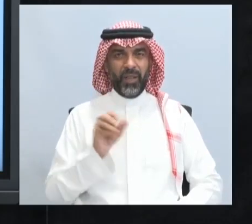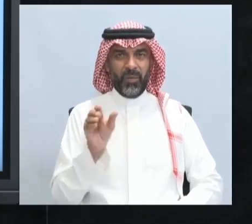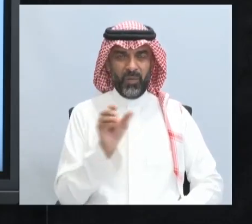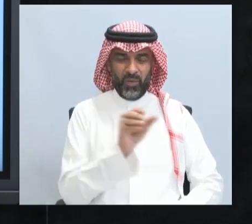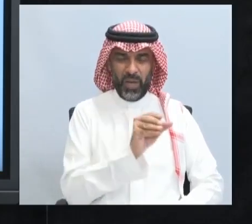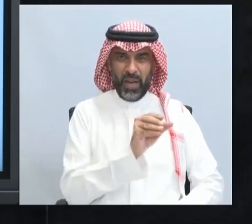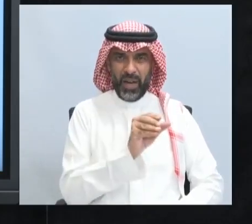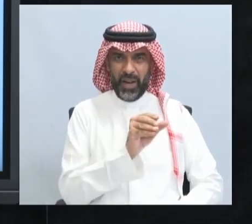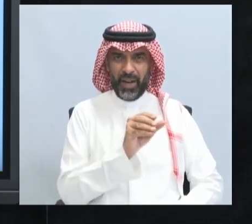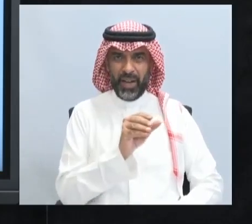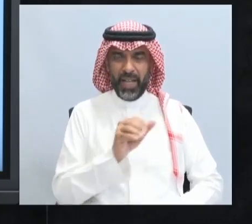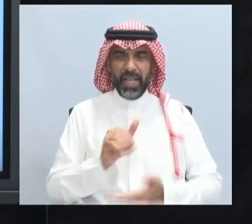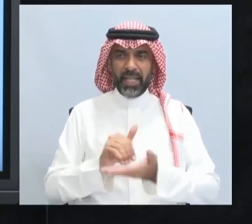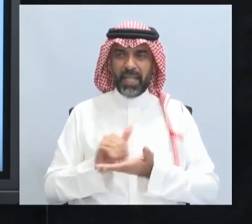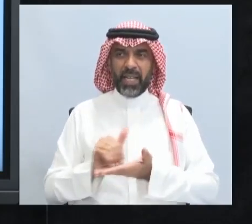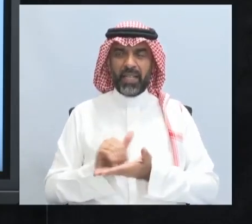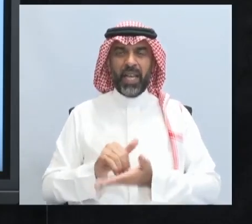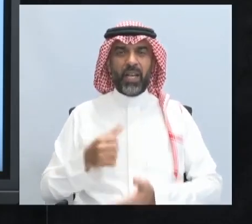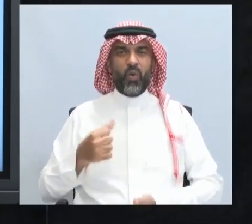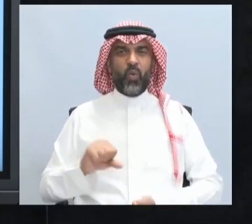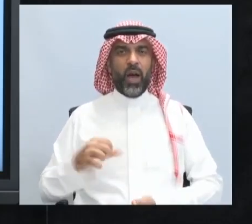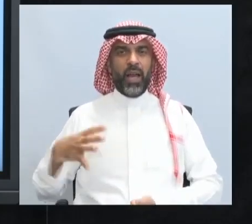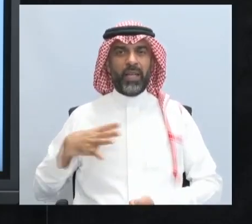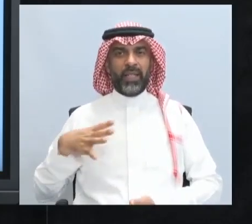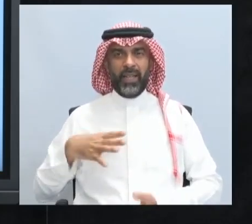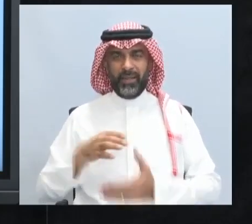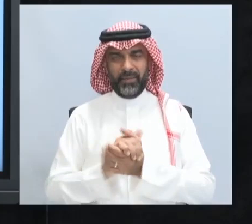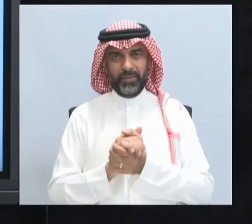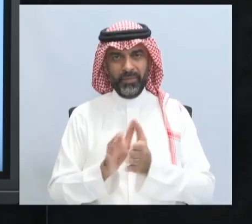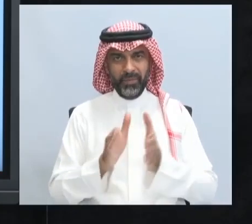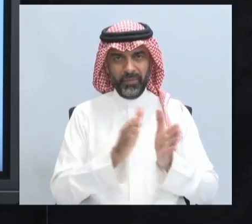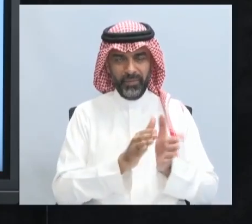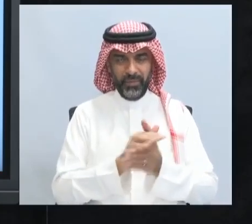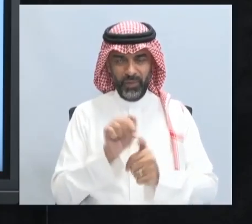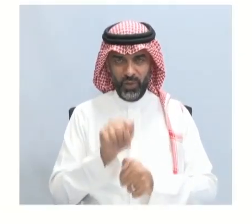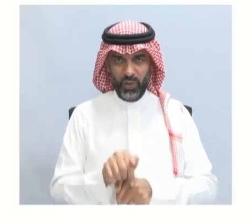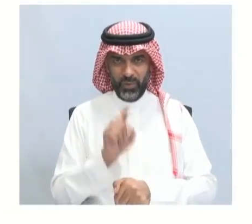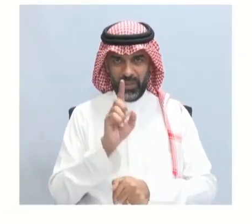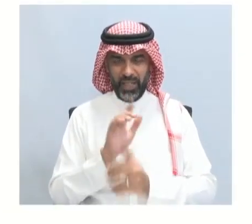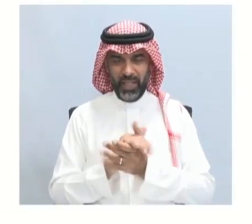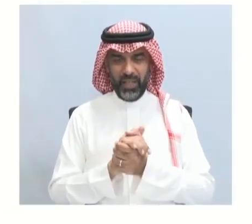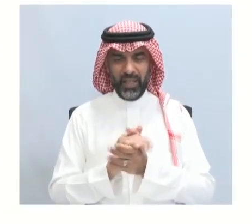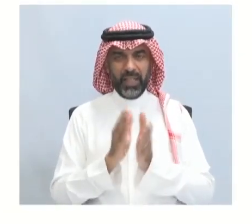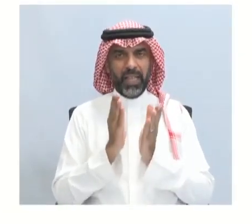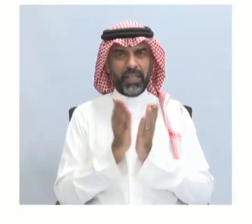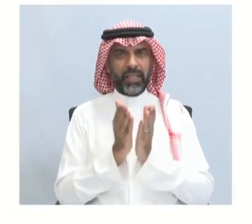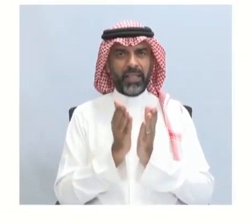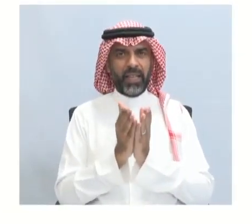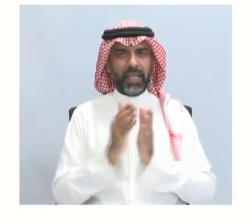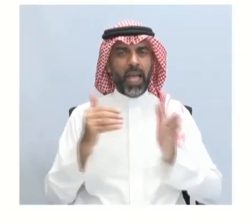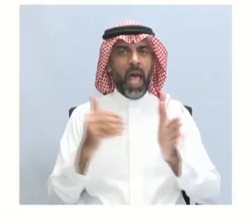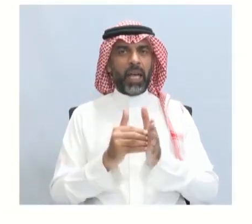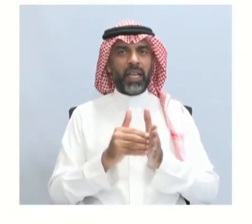مقرر السكرتاريه والاداره المكتبيه اليوم باذن الله نصل واياكم الى الدرس الاخير في هذا